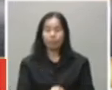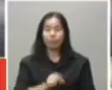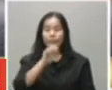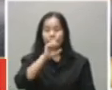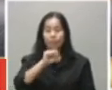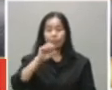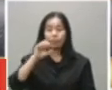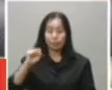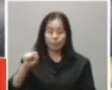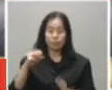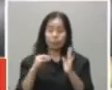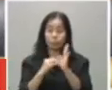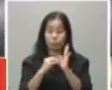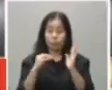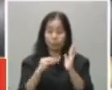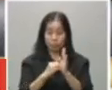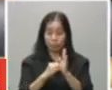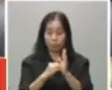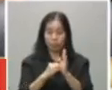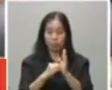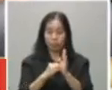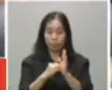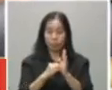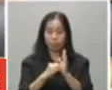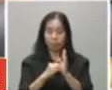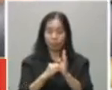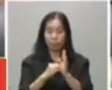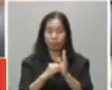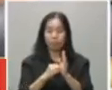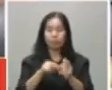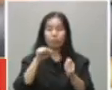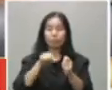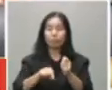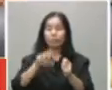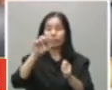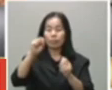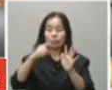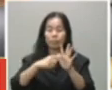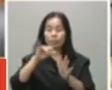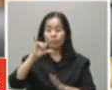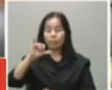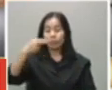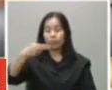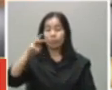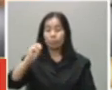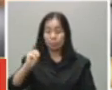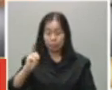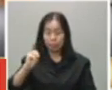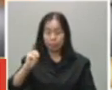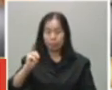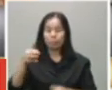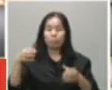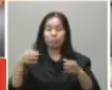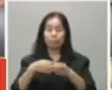ผู้แทนราษฎรกรุงเทพมหานครเขตสายไหมจากพรรคเพื่อไทย